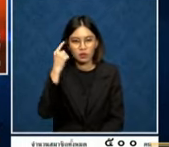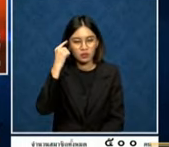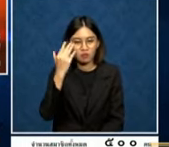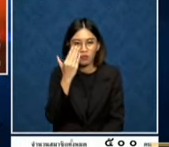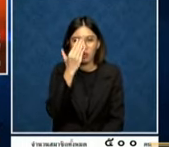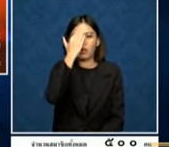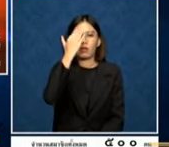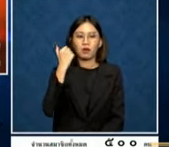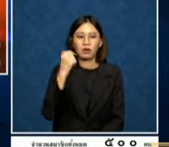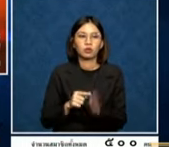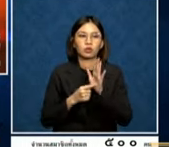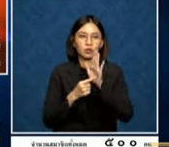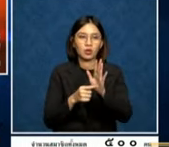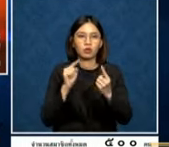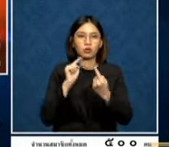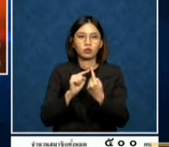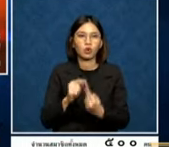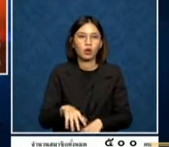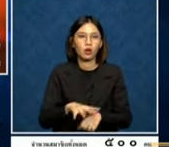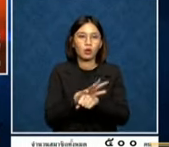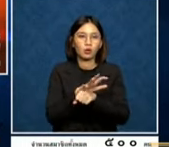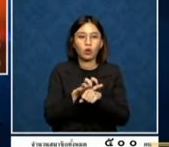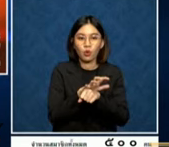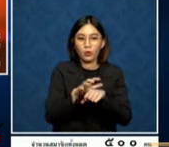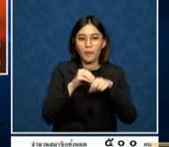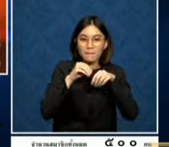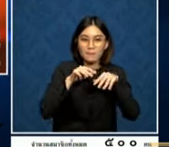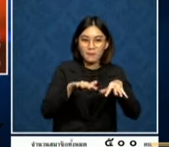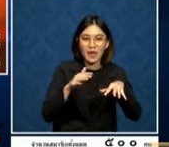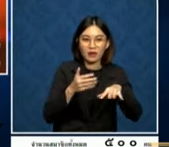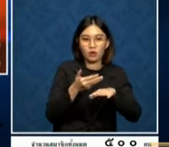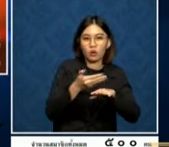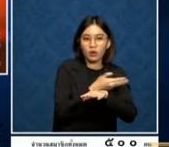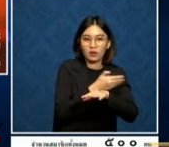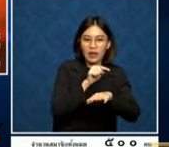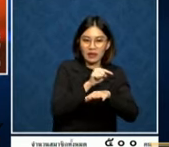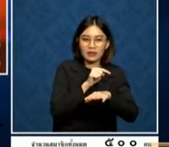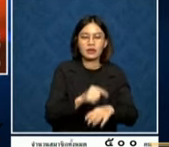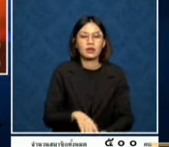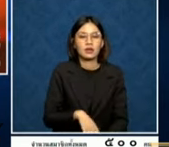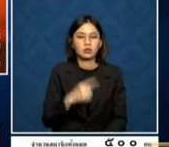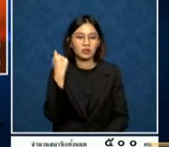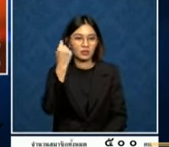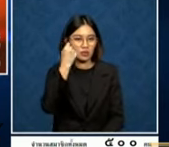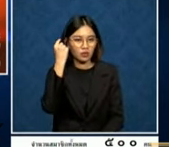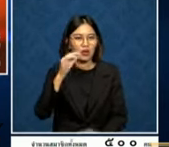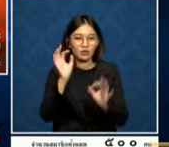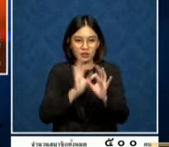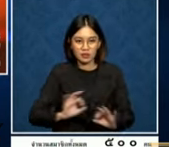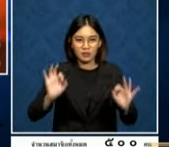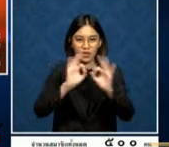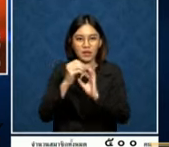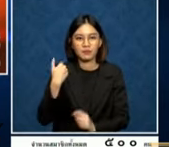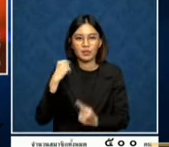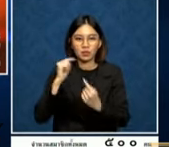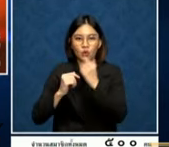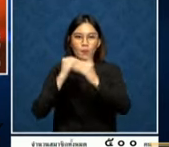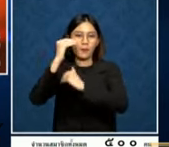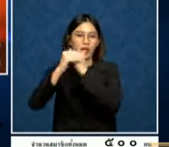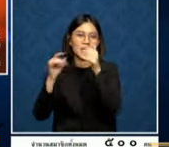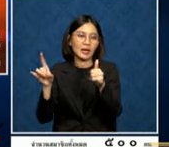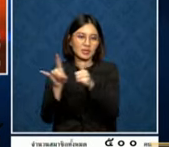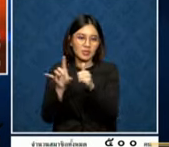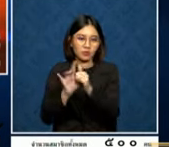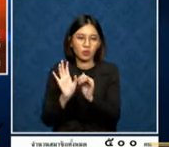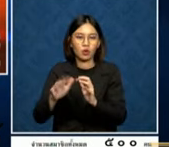ฝันอย่างในกรณีของการแพร่ระบาดของไวรัสโควิด- 199ที่ผ่านมาแม้ว่าการท่องเที่ยวจะสำคัญค่ะแต่การพัฒนาคุณภาพ